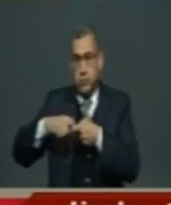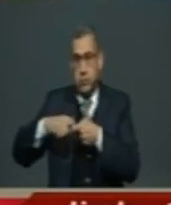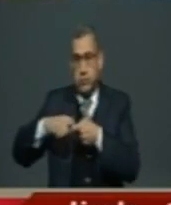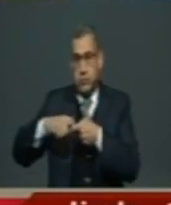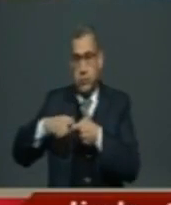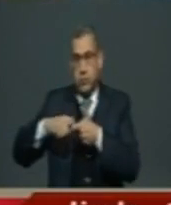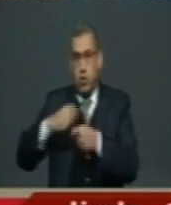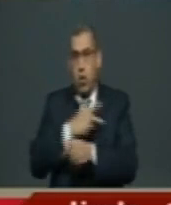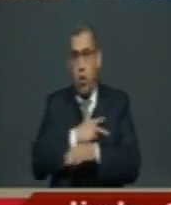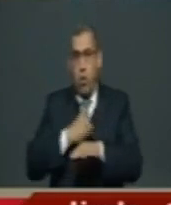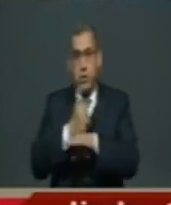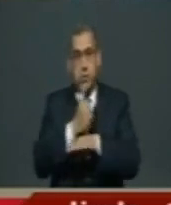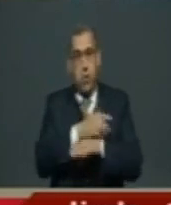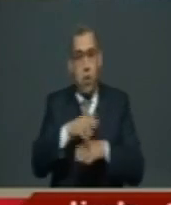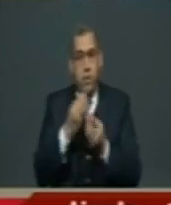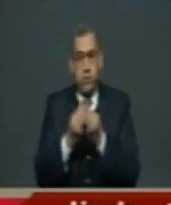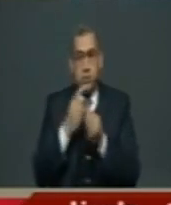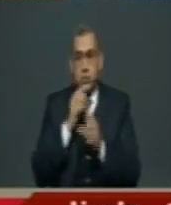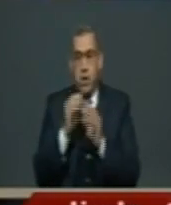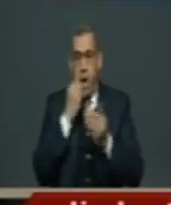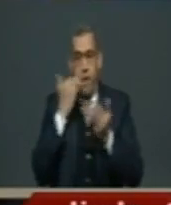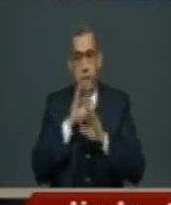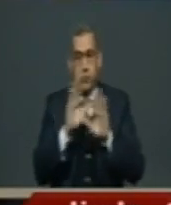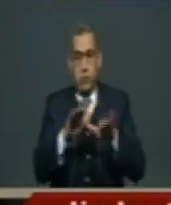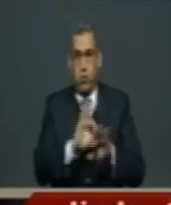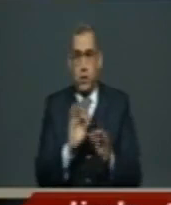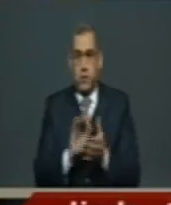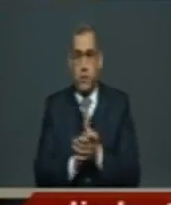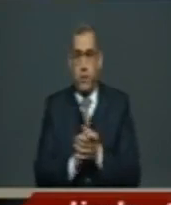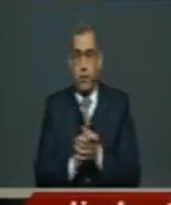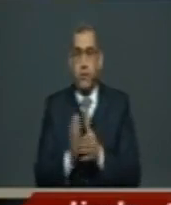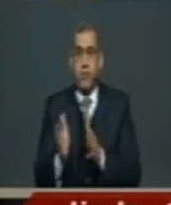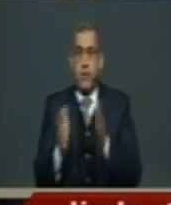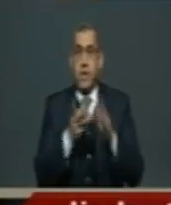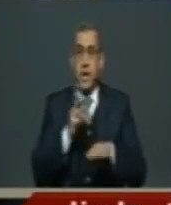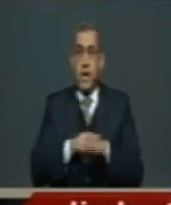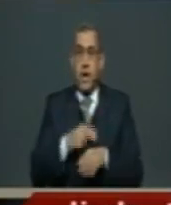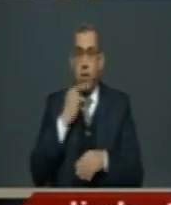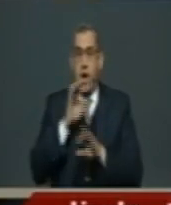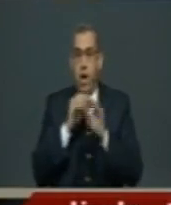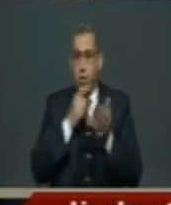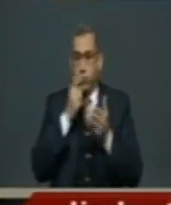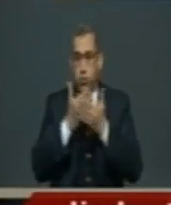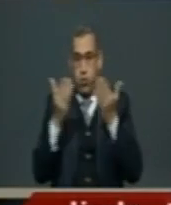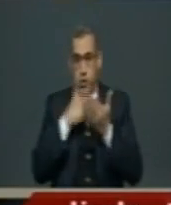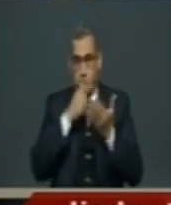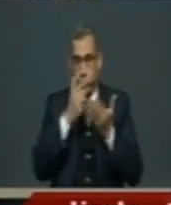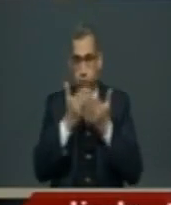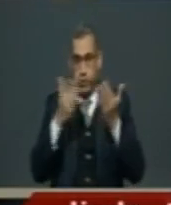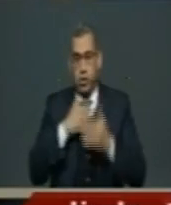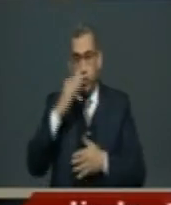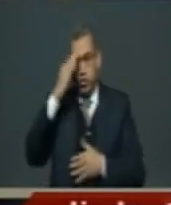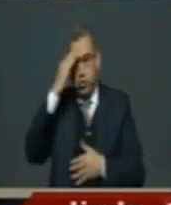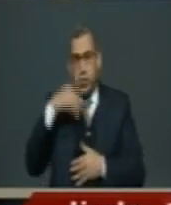الحكومة حتى يمكن تأمين هذا الموضوع. بالنسبة بقى لهذا الصرح العظيم واللي الشرف أن أكون دكتور